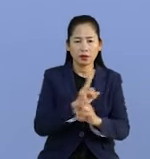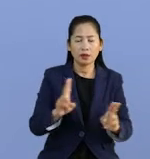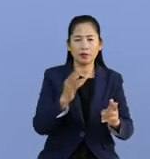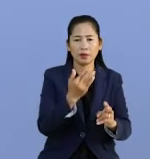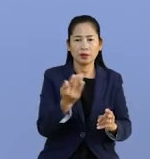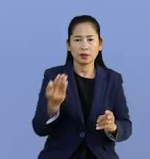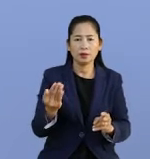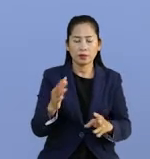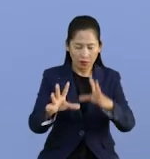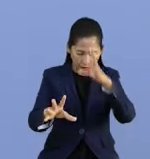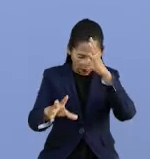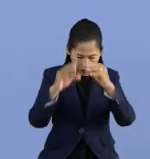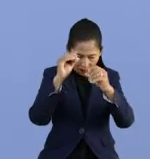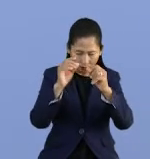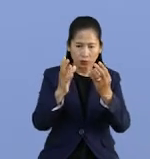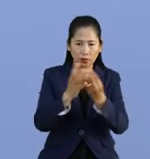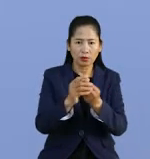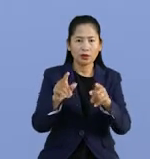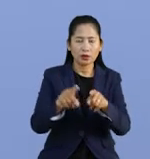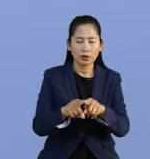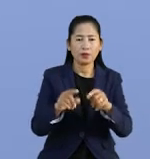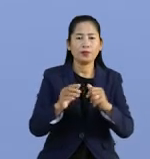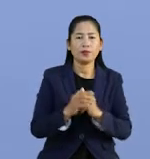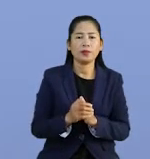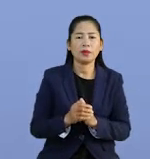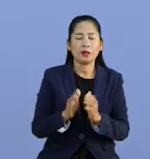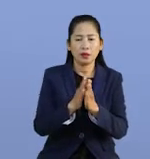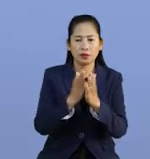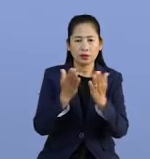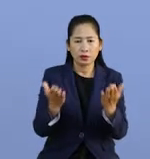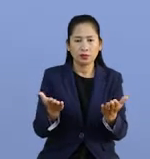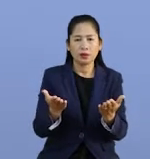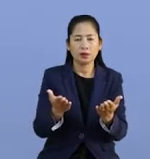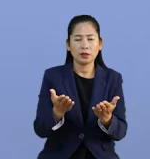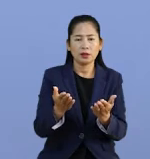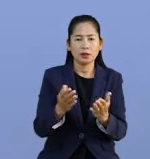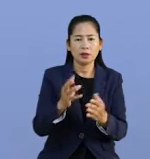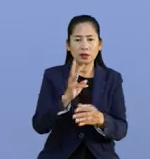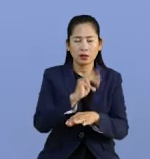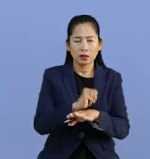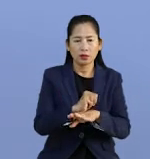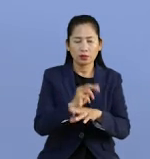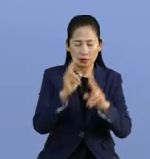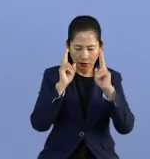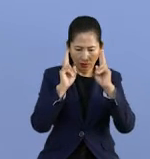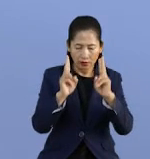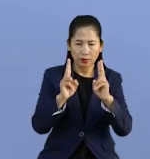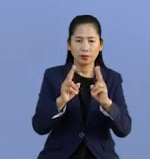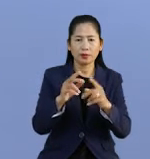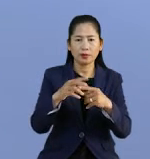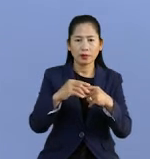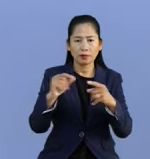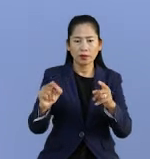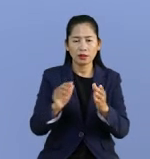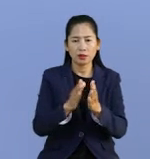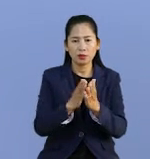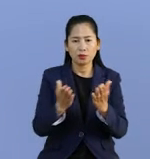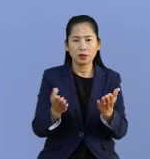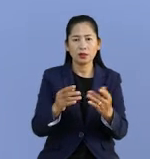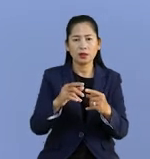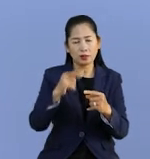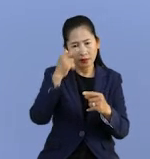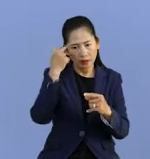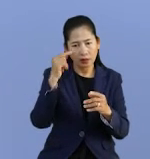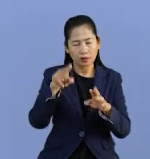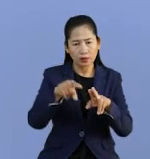ម្ភារៈសិក្សាមួយចំនួនដូចជាបាទសៀវភៅសិក្សាគោលរបស់ក្រសួងអប់រំបាទប៊ិចសៀវភៅខ្មៅ